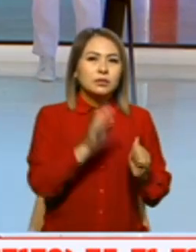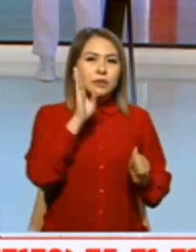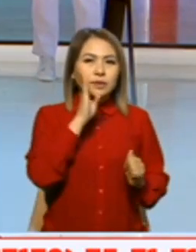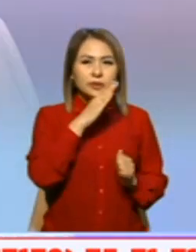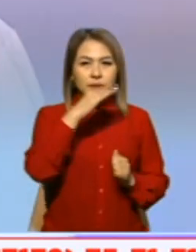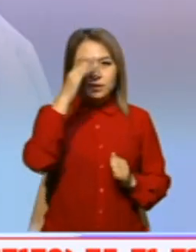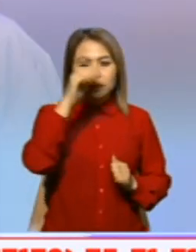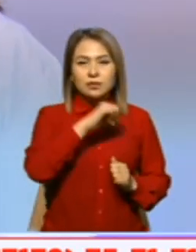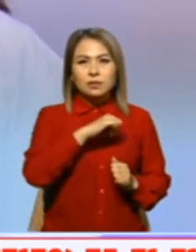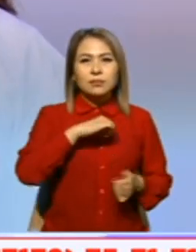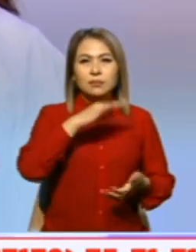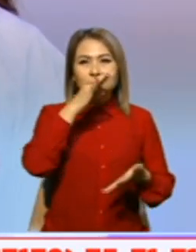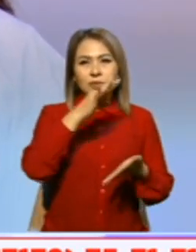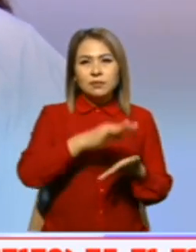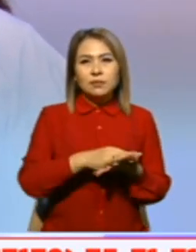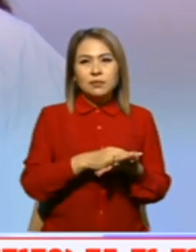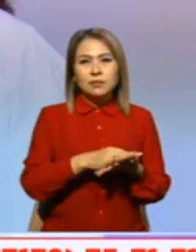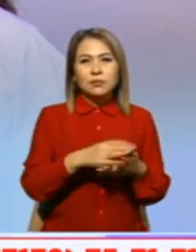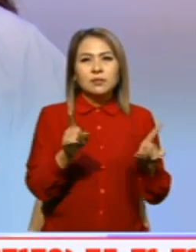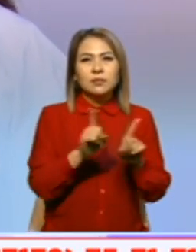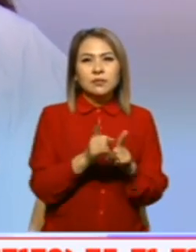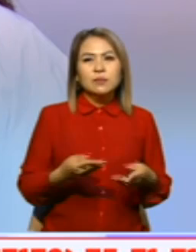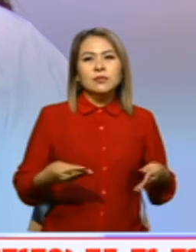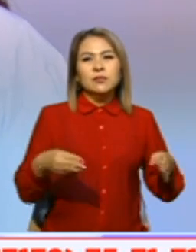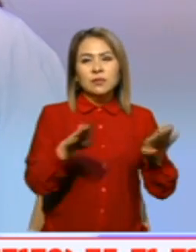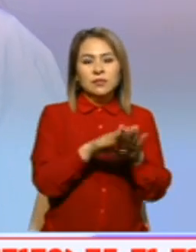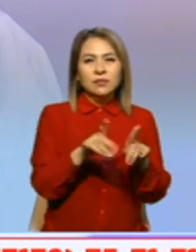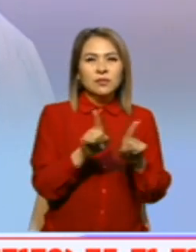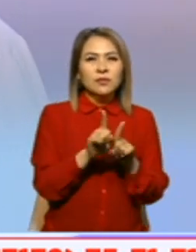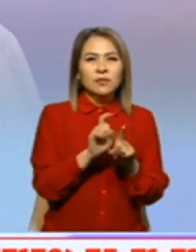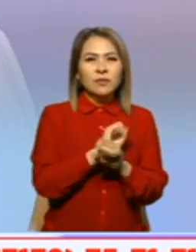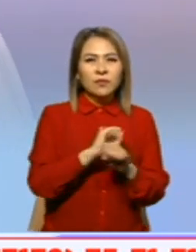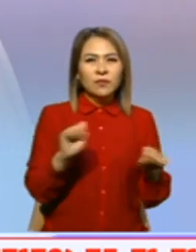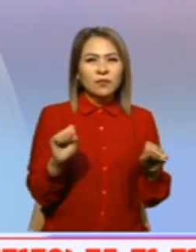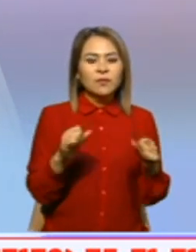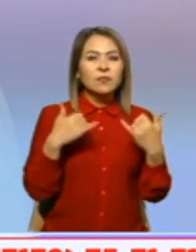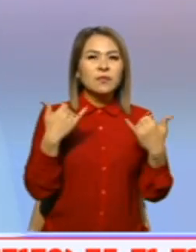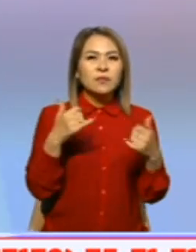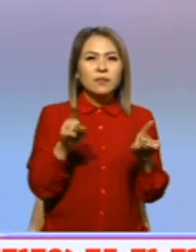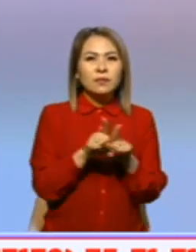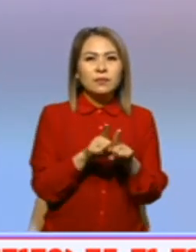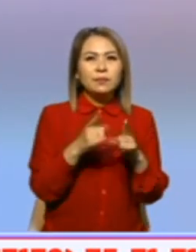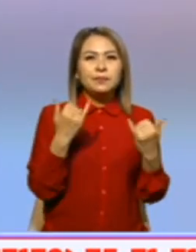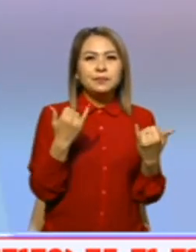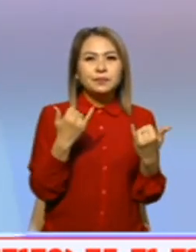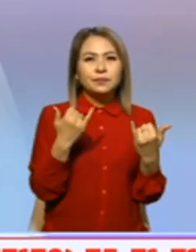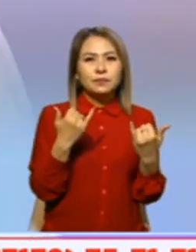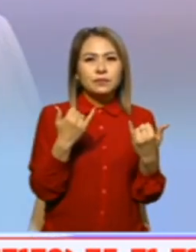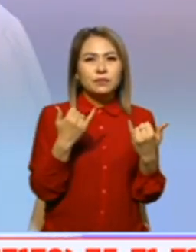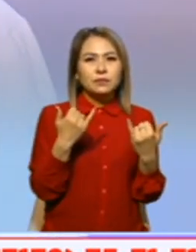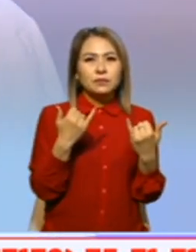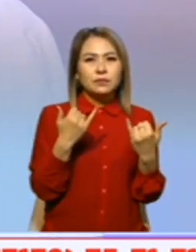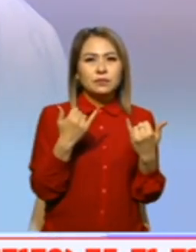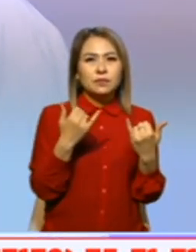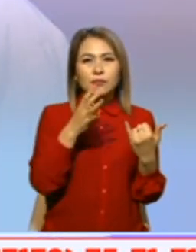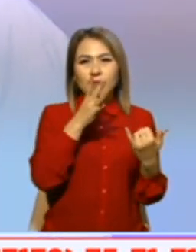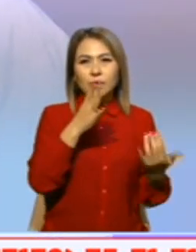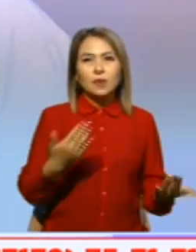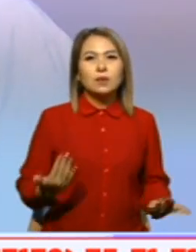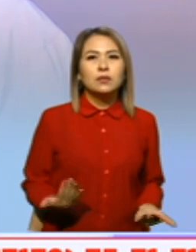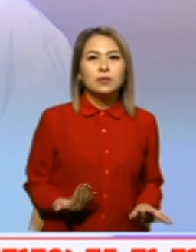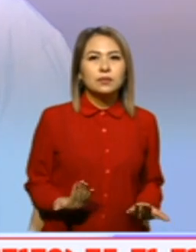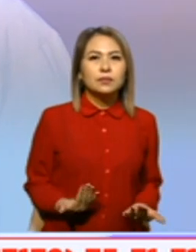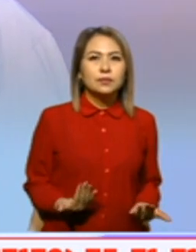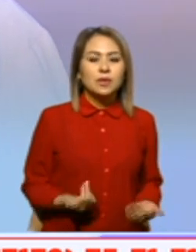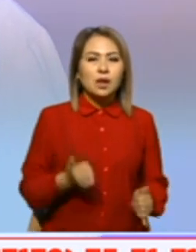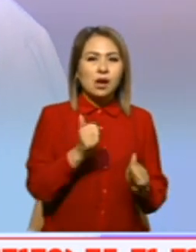Енді оның жауапкершілік деп, жауапкершіліктің жоқтығы деп айтуға болмайды. Енді бұл да бір қазіргі мынау қарпалысқан өмірдегі